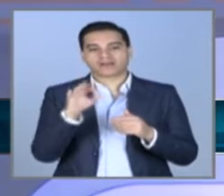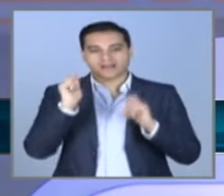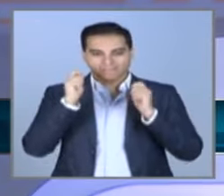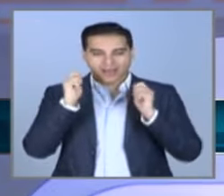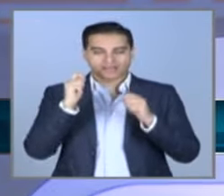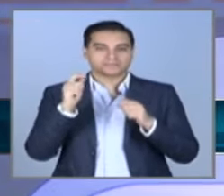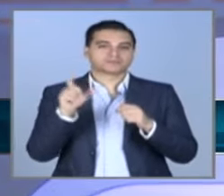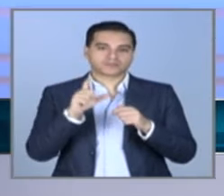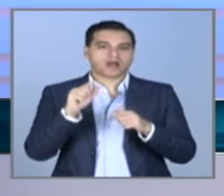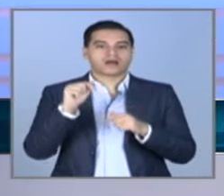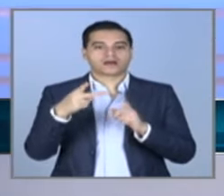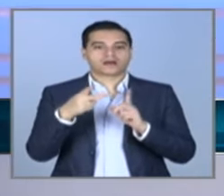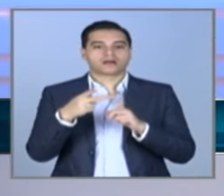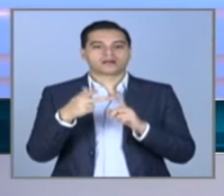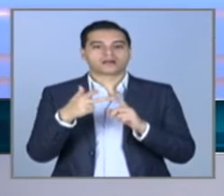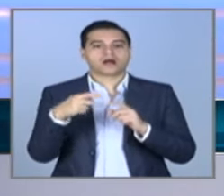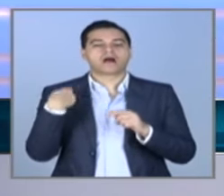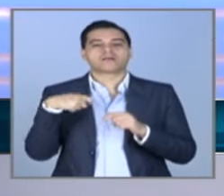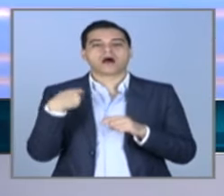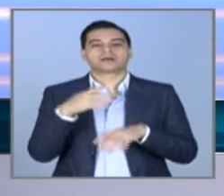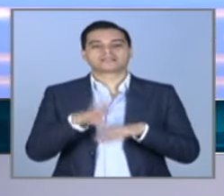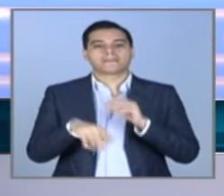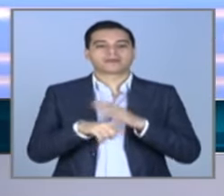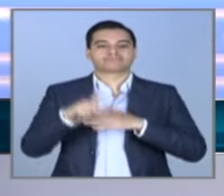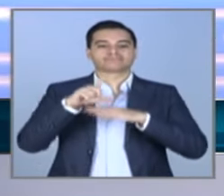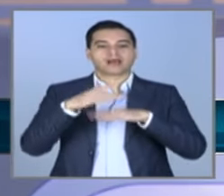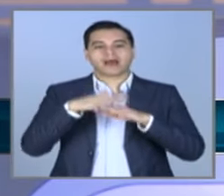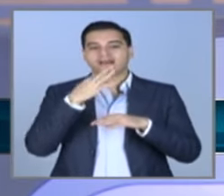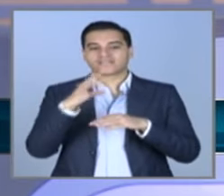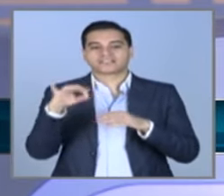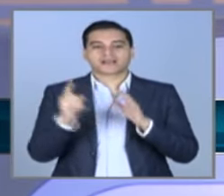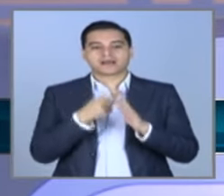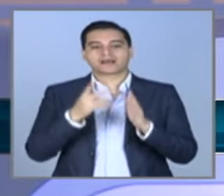مغرب. صح. في عهد أي رئيس تأسست الجمهورية الفرنسية الخامسة؟